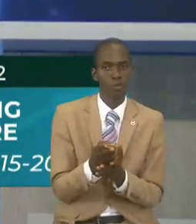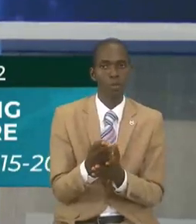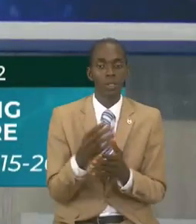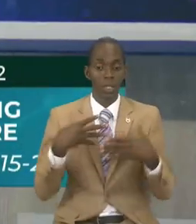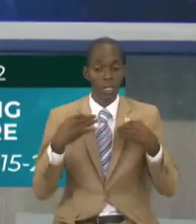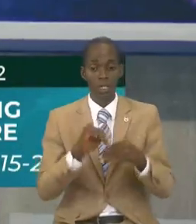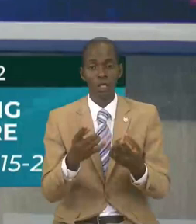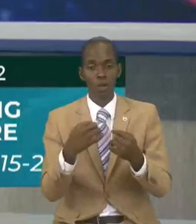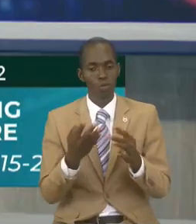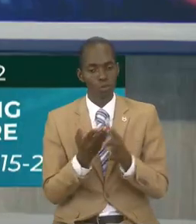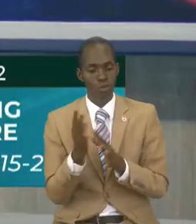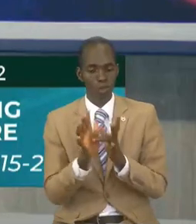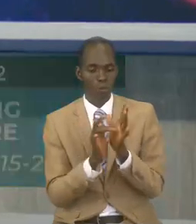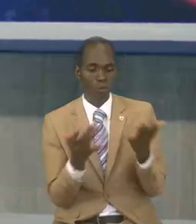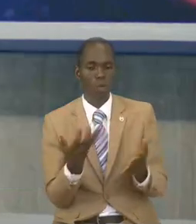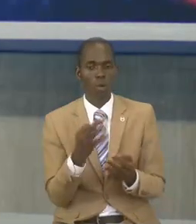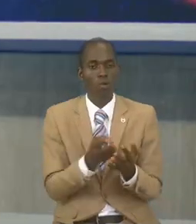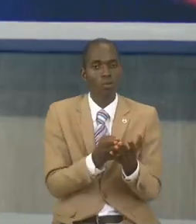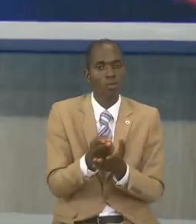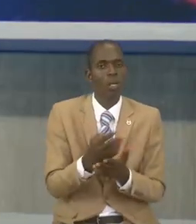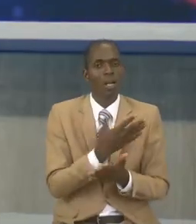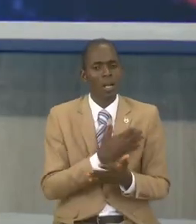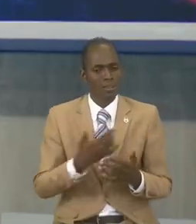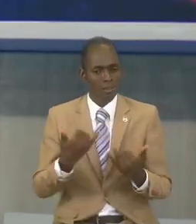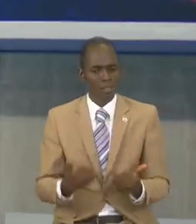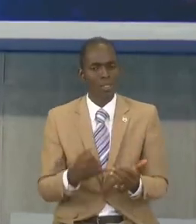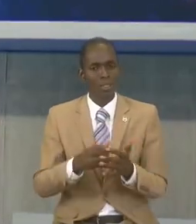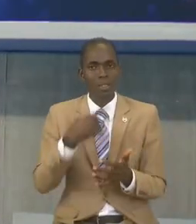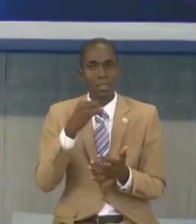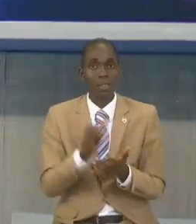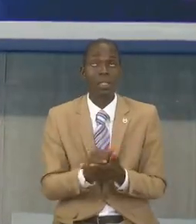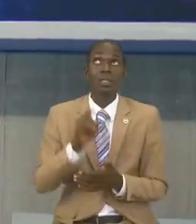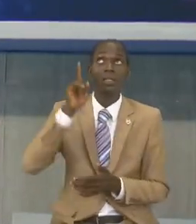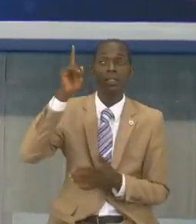guérison vient par l'écriture de vérité. Maintenant, il dit, et